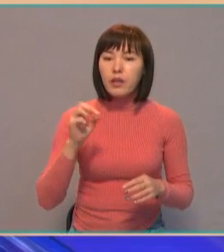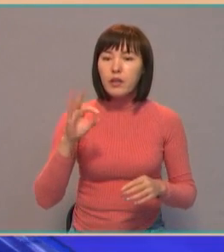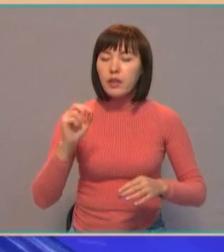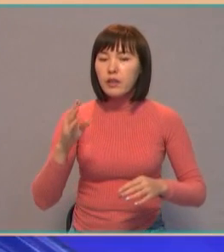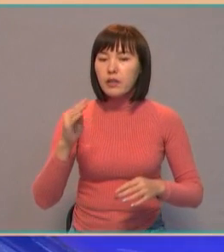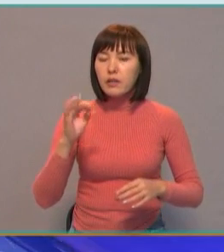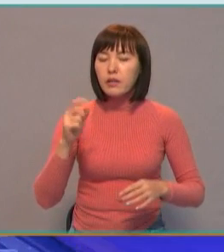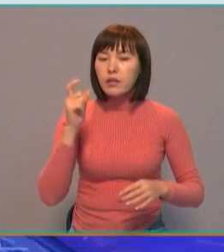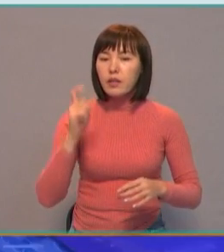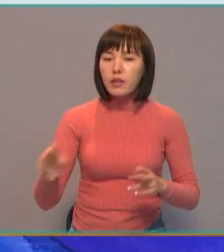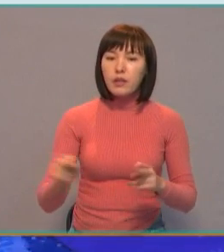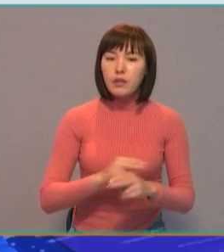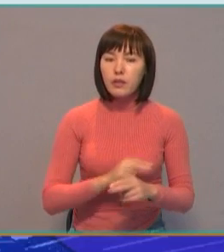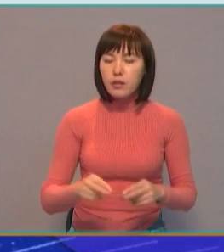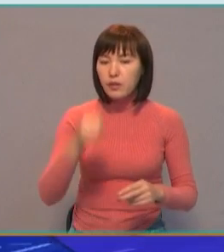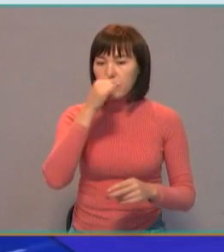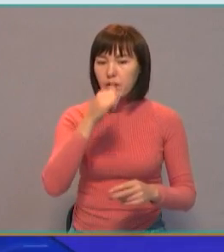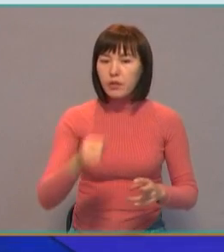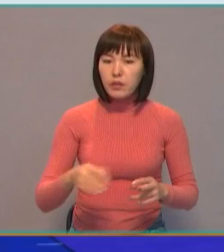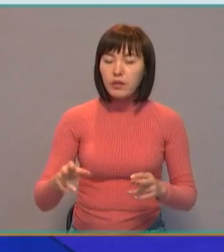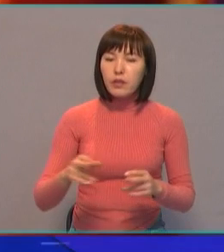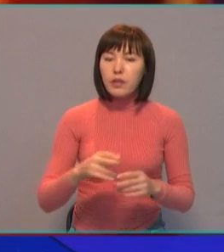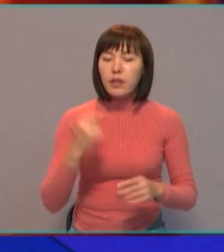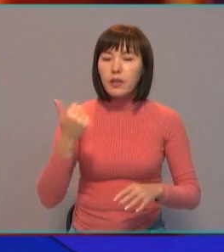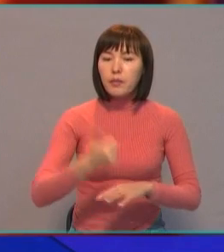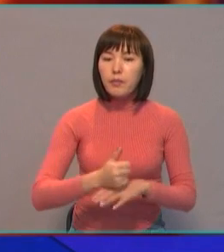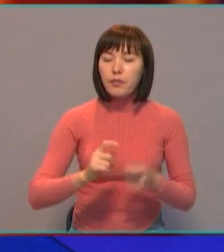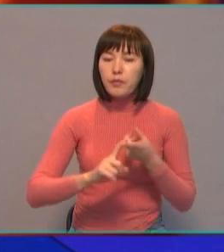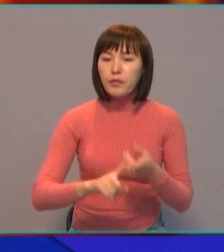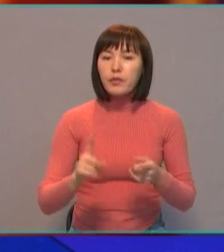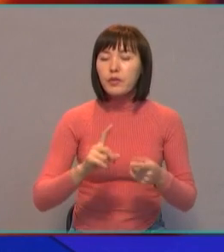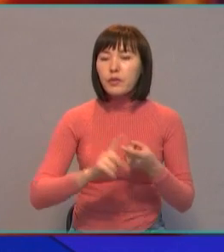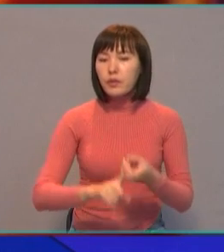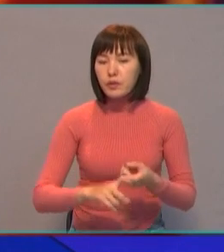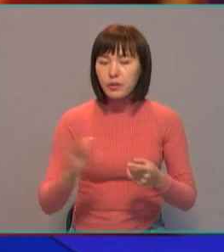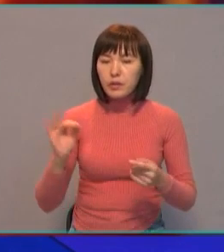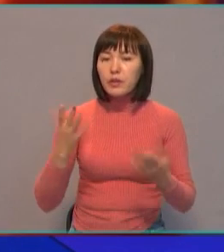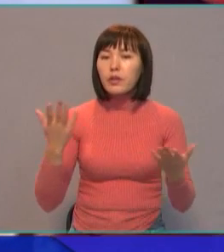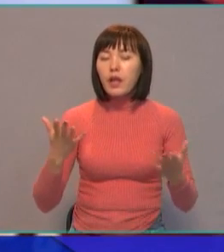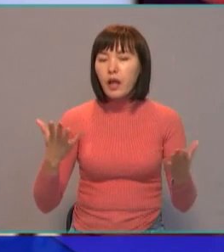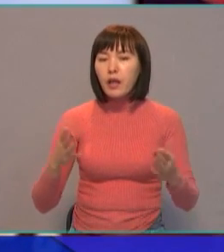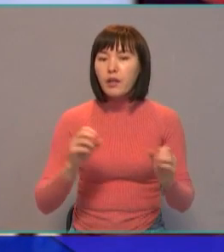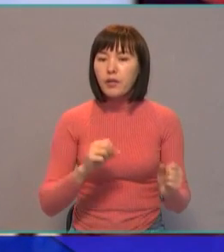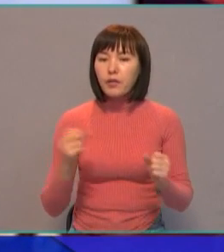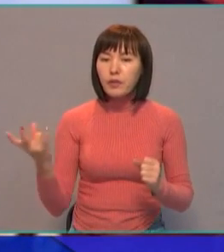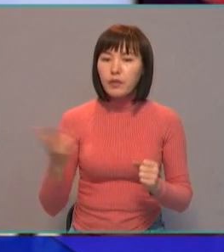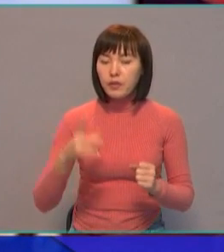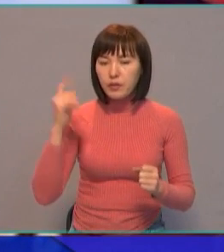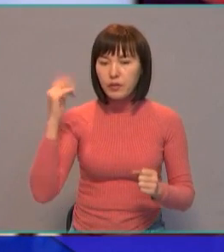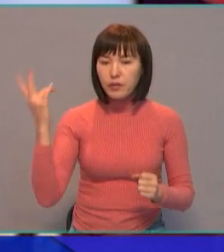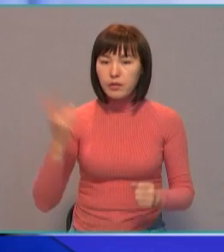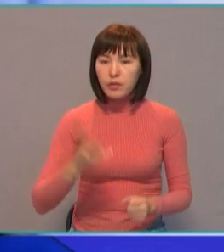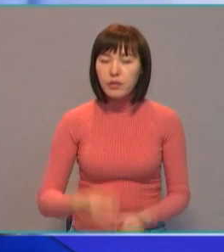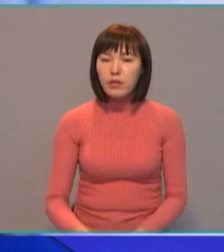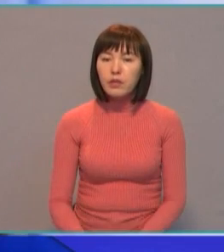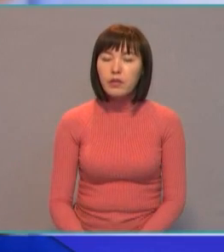мен житстан науқасты толық емдеу мүмкін емес. Емделуші ең бастысы инфекцияның неден жұғатынын және одан қалай қорғану керектігін білуі